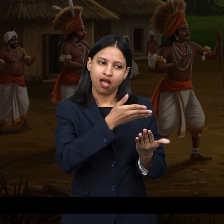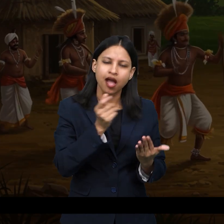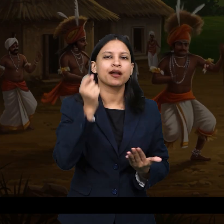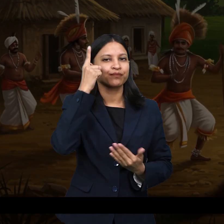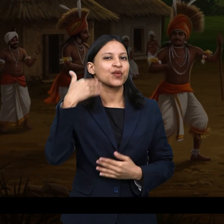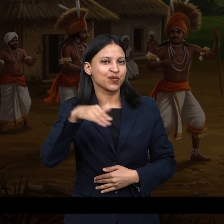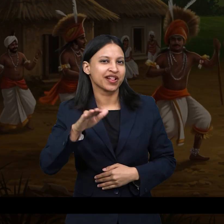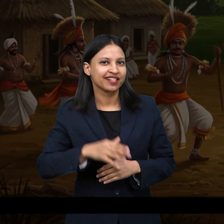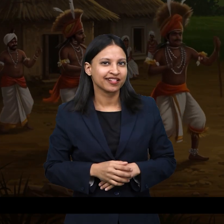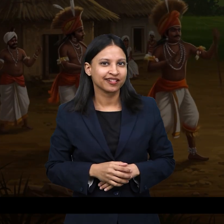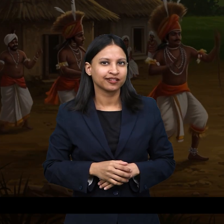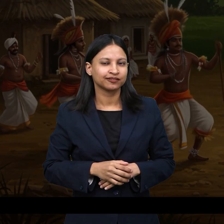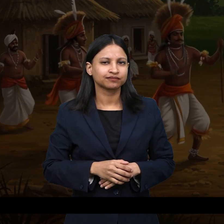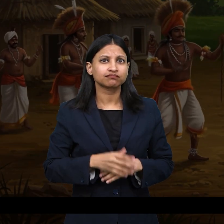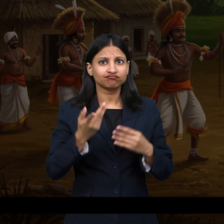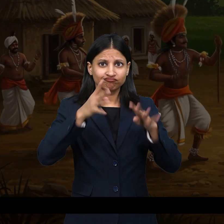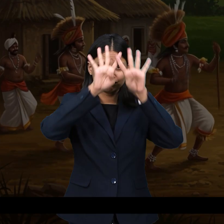முடிவில் நீங்கள்